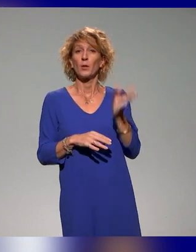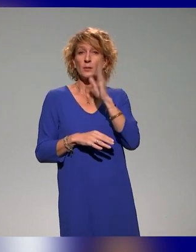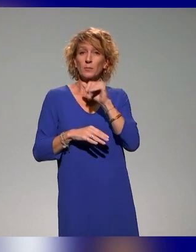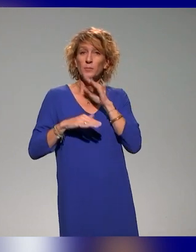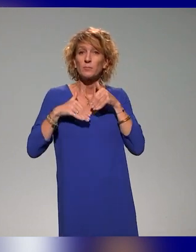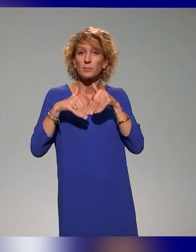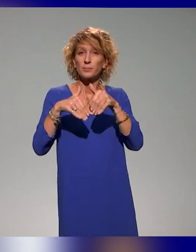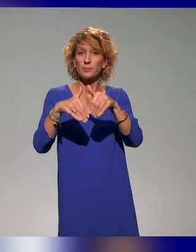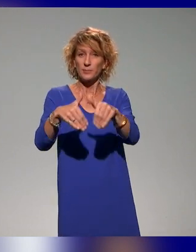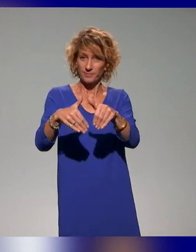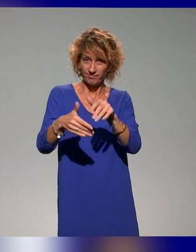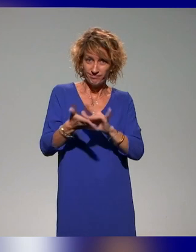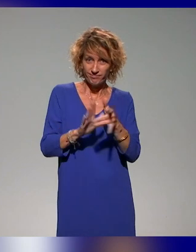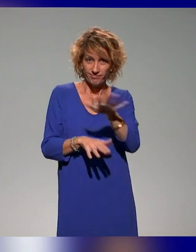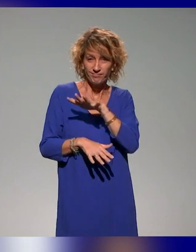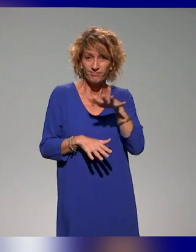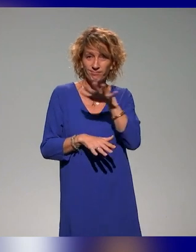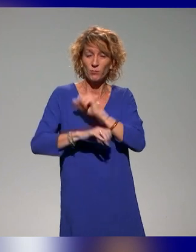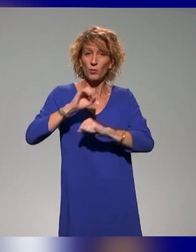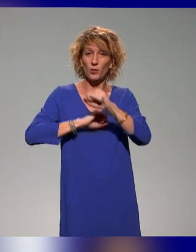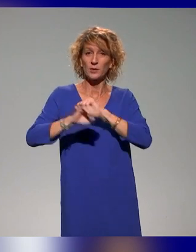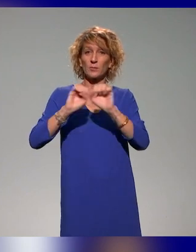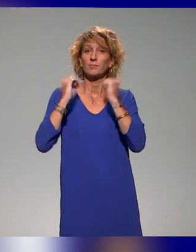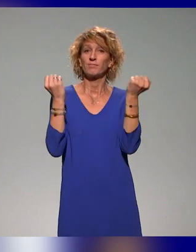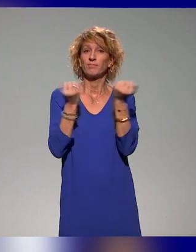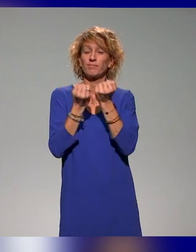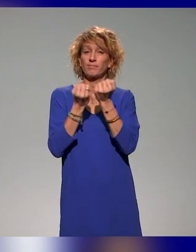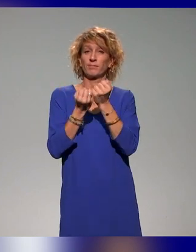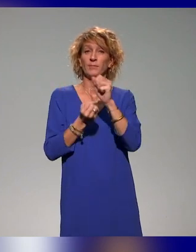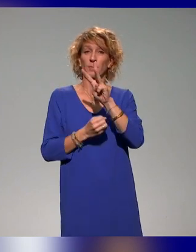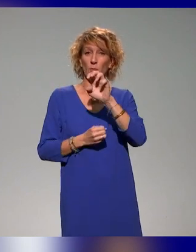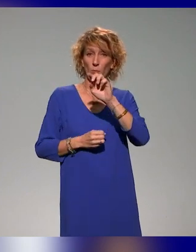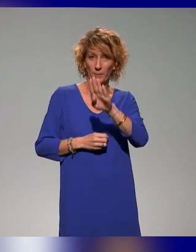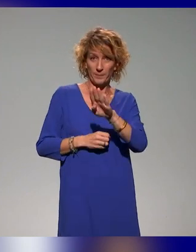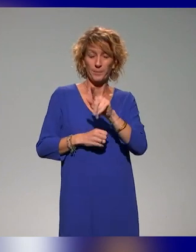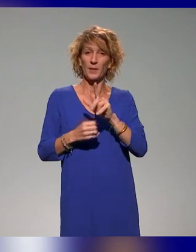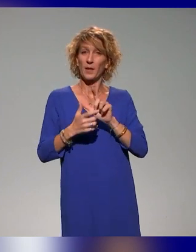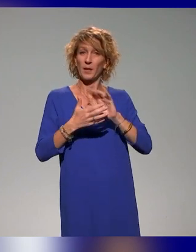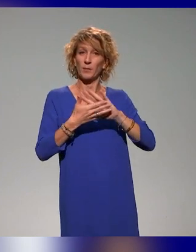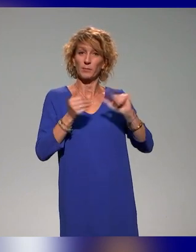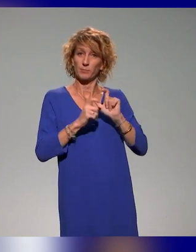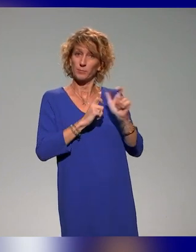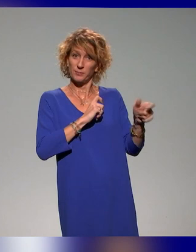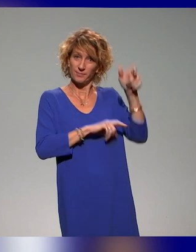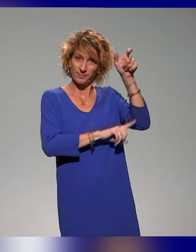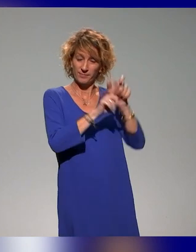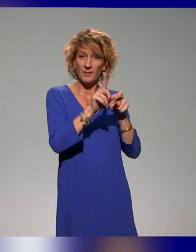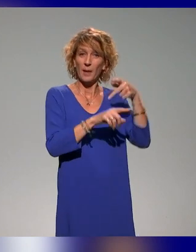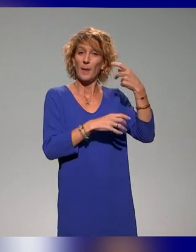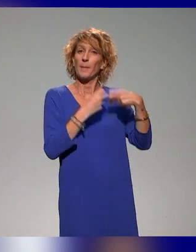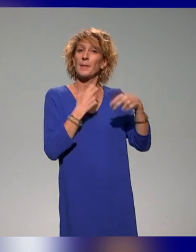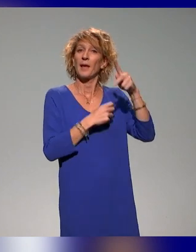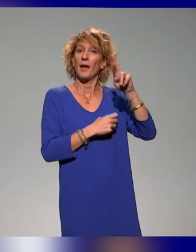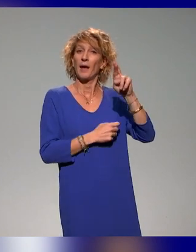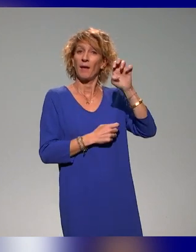vous toutes et tous pour les webinaires. Et je vais passer la parole à Pierre Reynaud de l'Université de La Réunion qui va